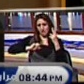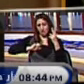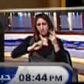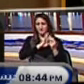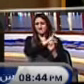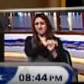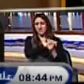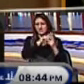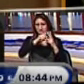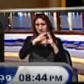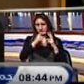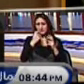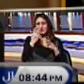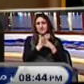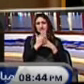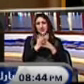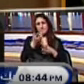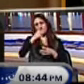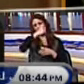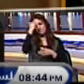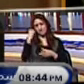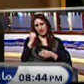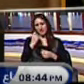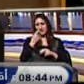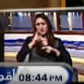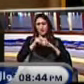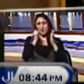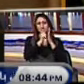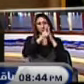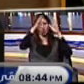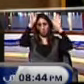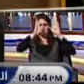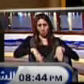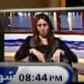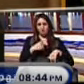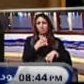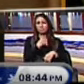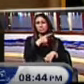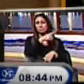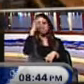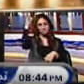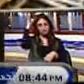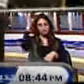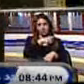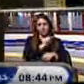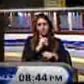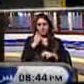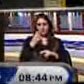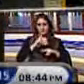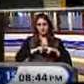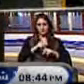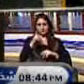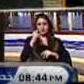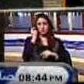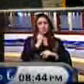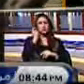الصينيين بعدما تم إنقاذهما أمس الأحد من العقار المنهار بمنطقة الظاهر بالقاهرة. الدكتور